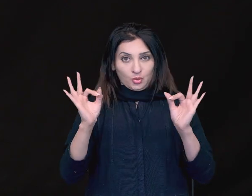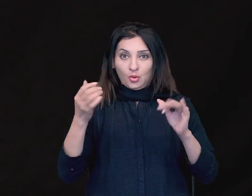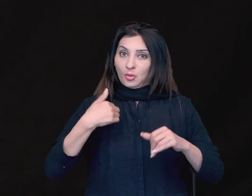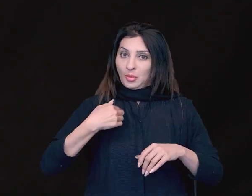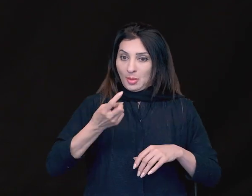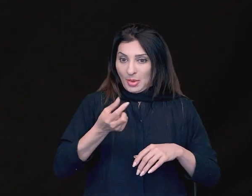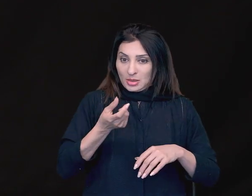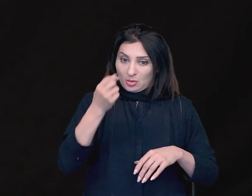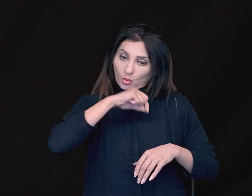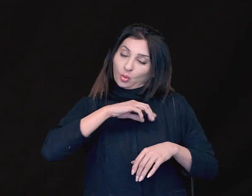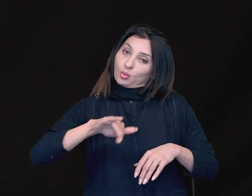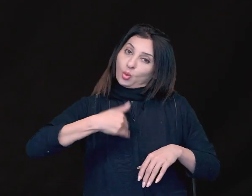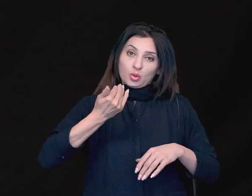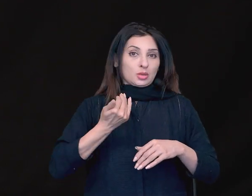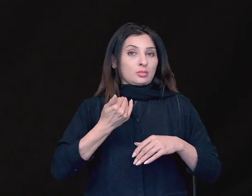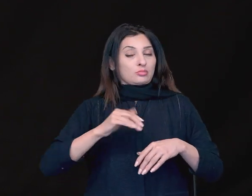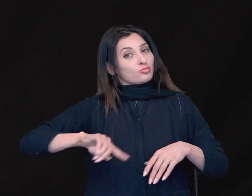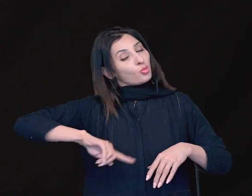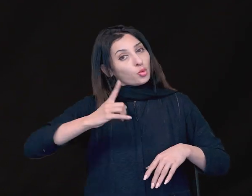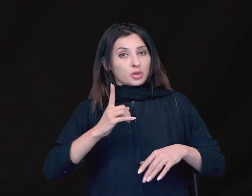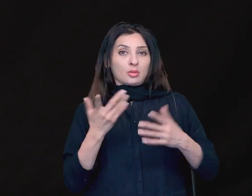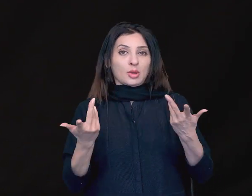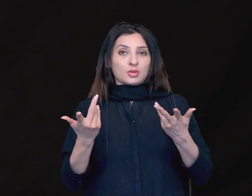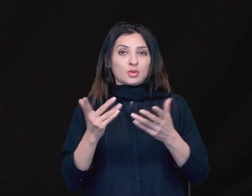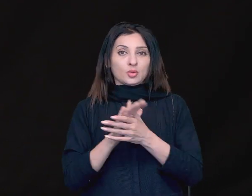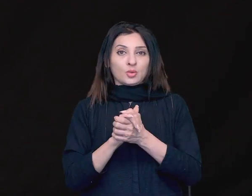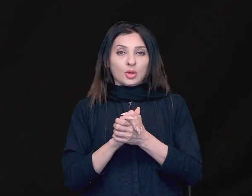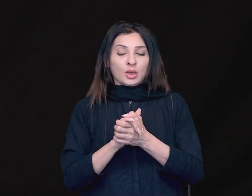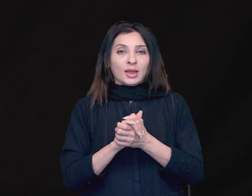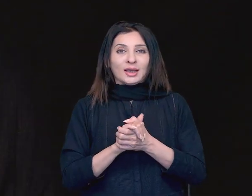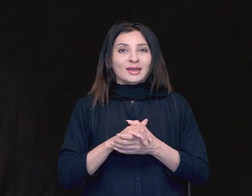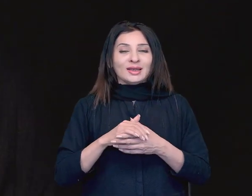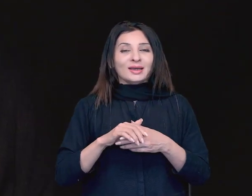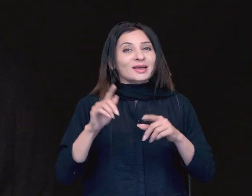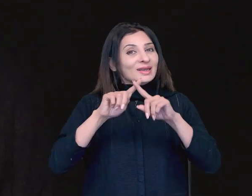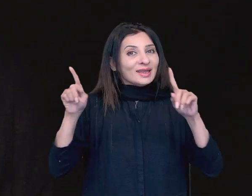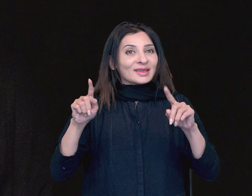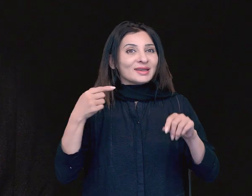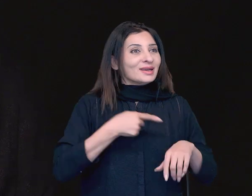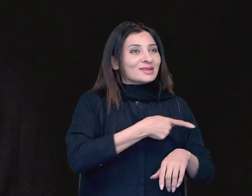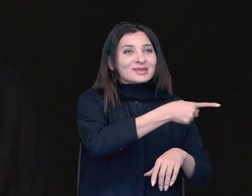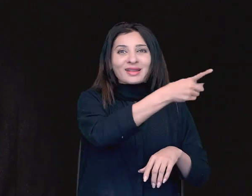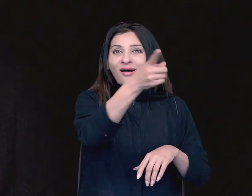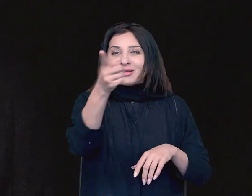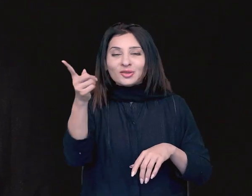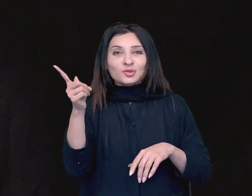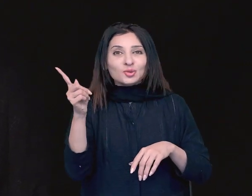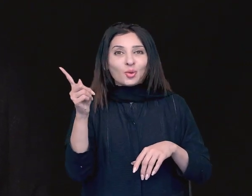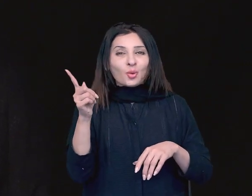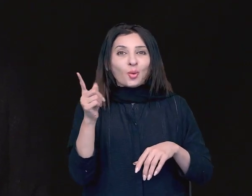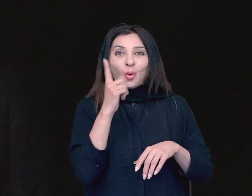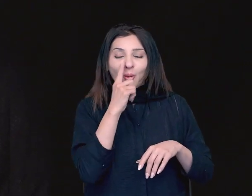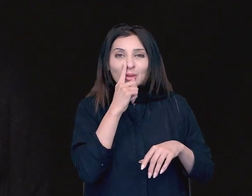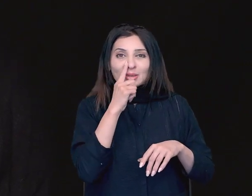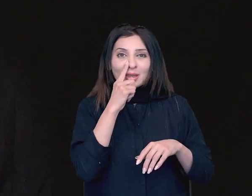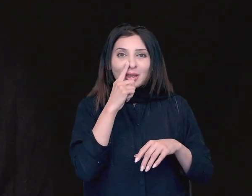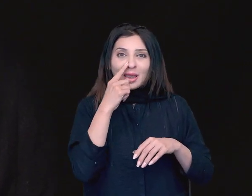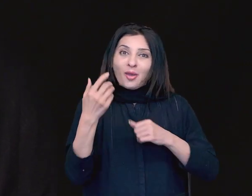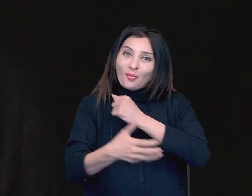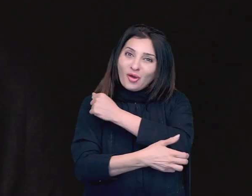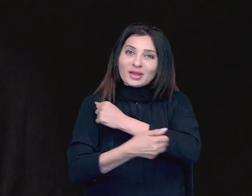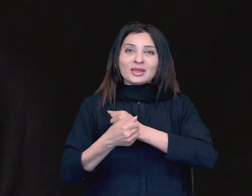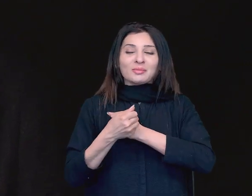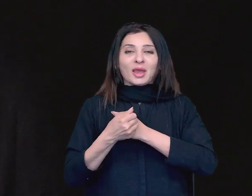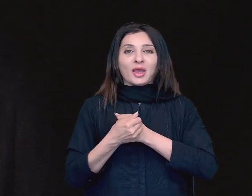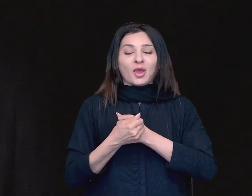मगर मैं हर पाकिस्तानी औरत को रिप्रेजेंट नहीं करती। और जब तक हम पूरे मुआशरे को लेके साथ नहीं चलेंगे ये मुल्क जो